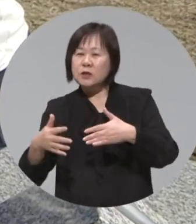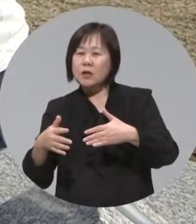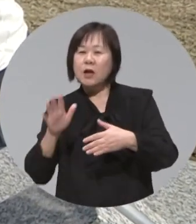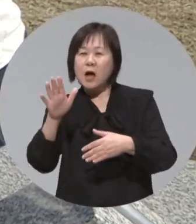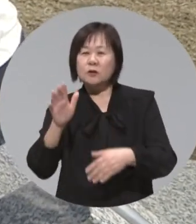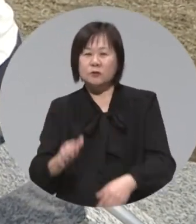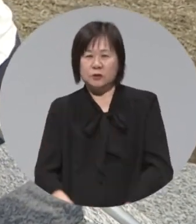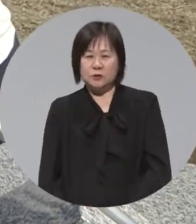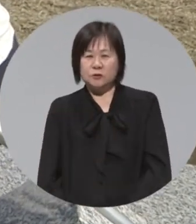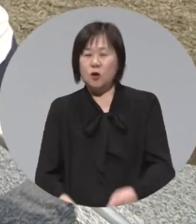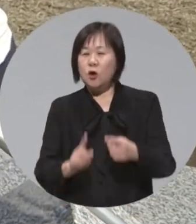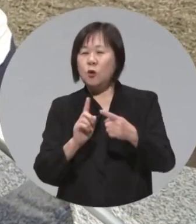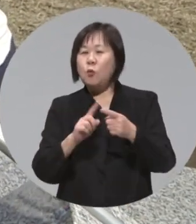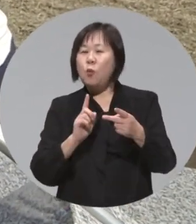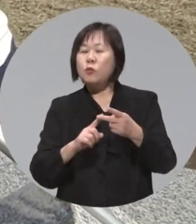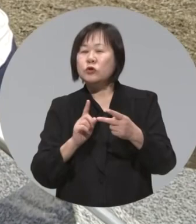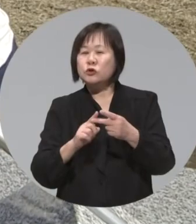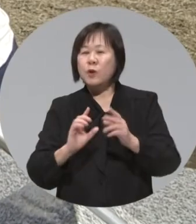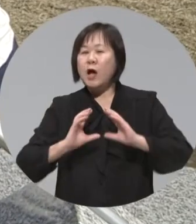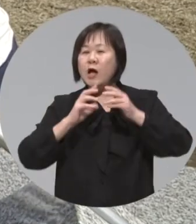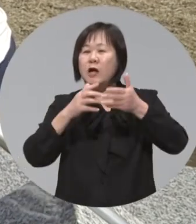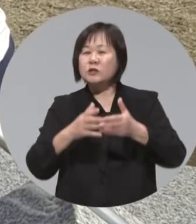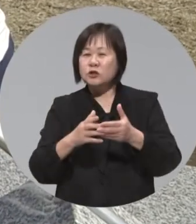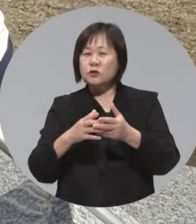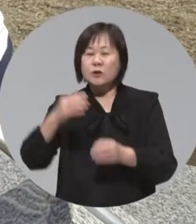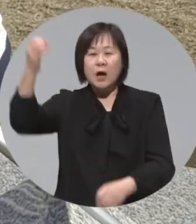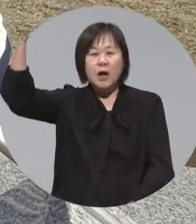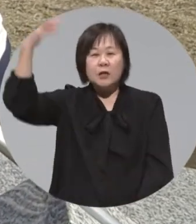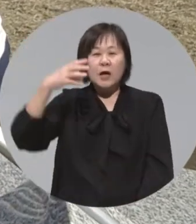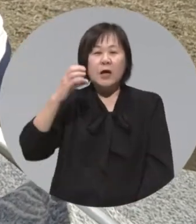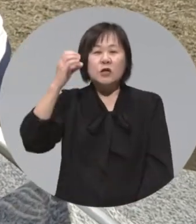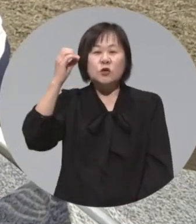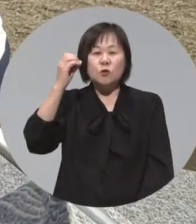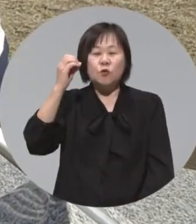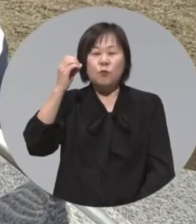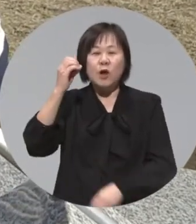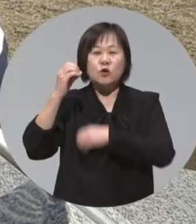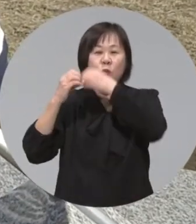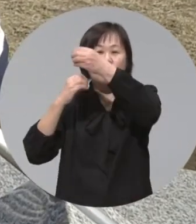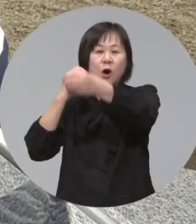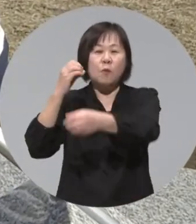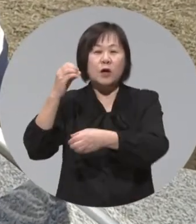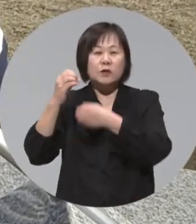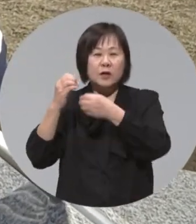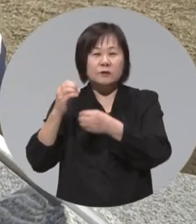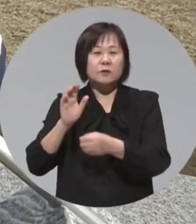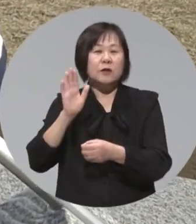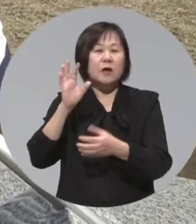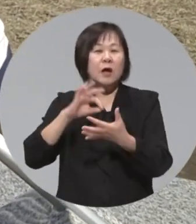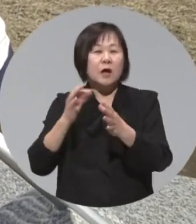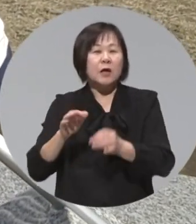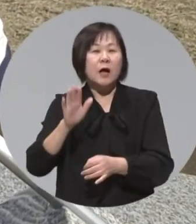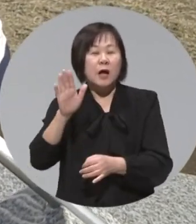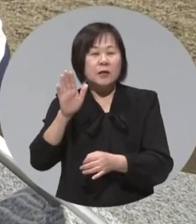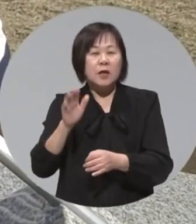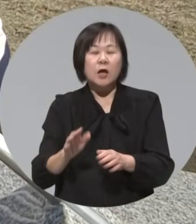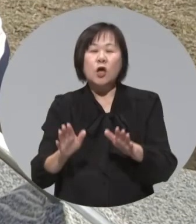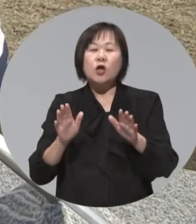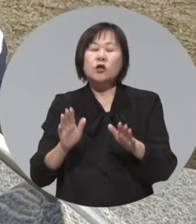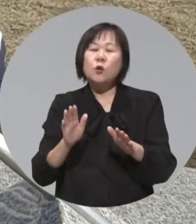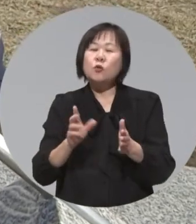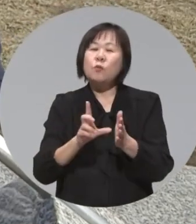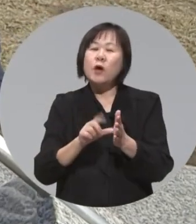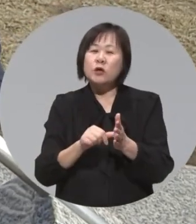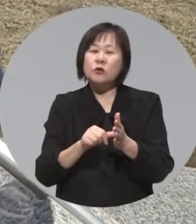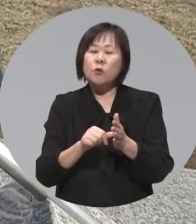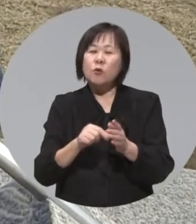一つは、地球が太陽の周りを回っている動きにも原因があって、今日だとですね、この4度あたりから31